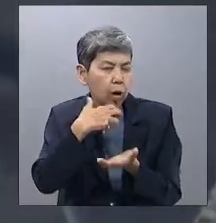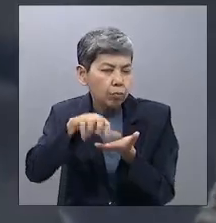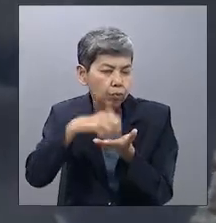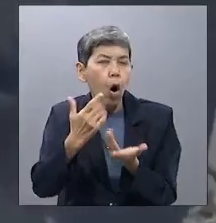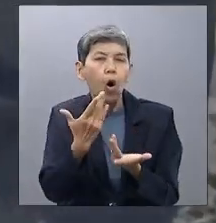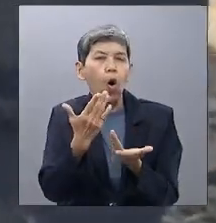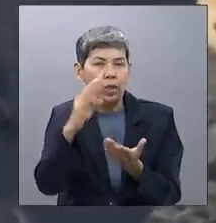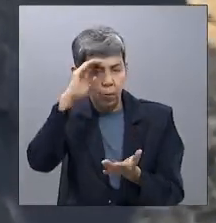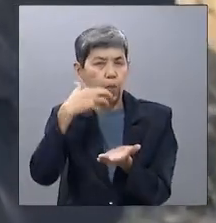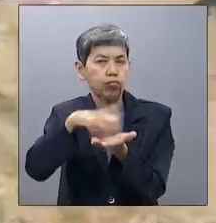อีกครั้งค่ะ